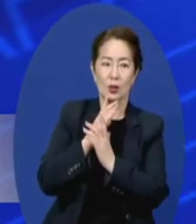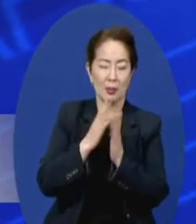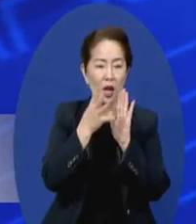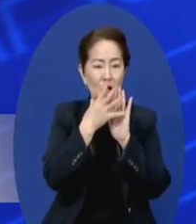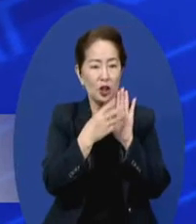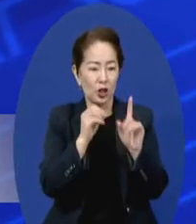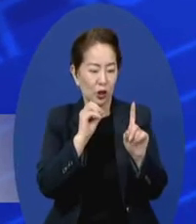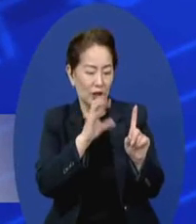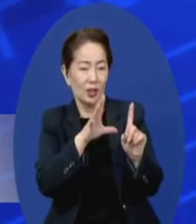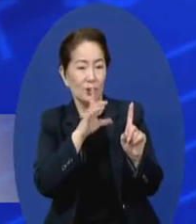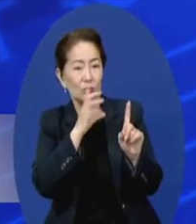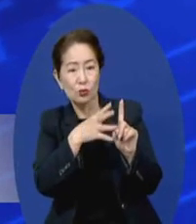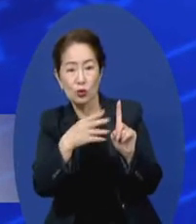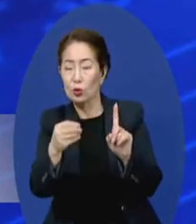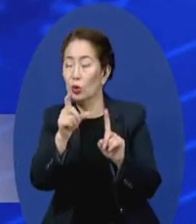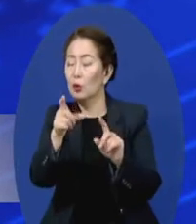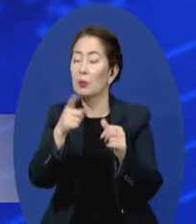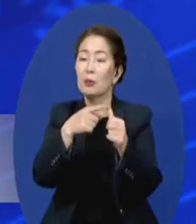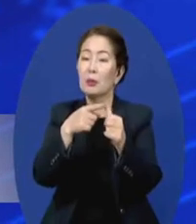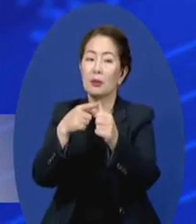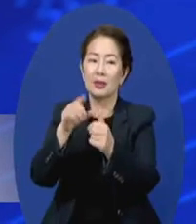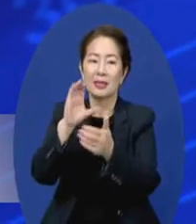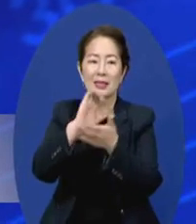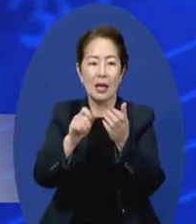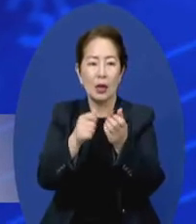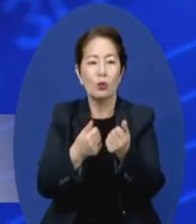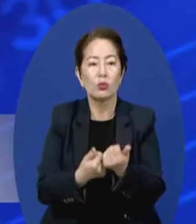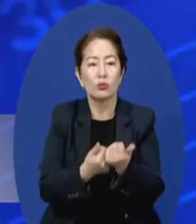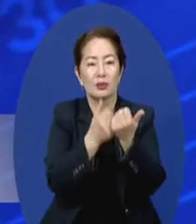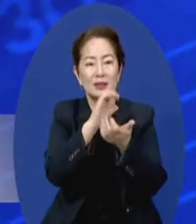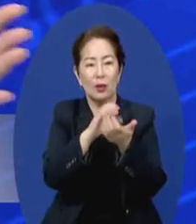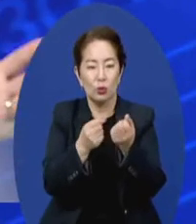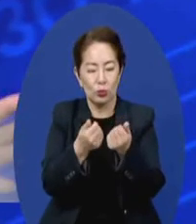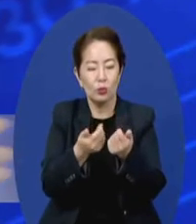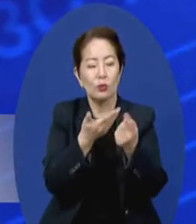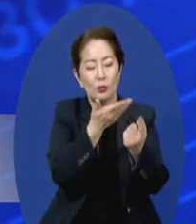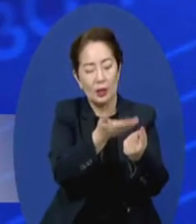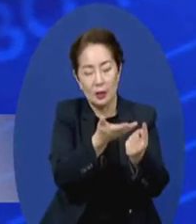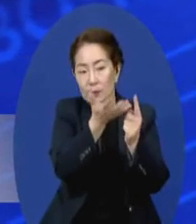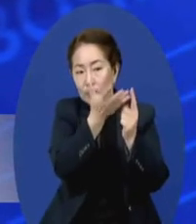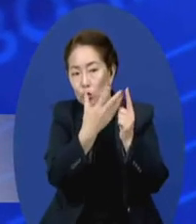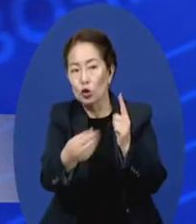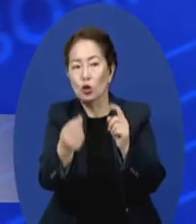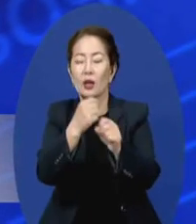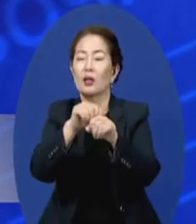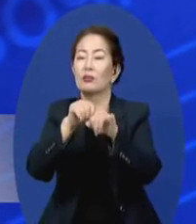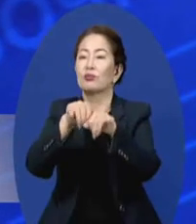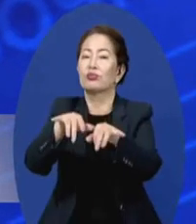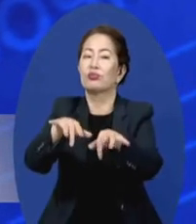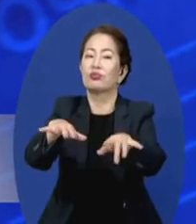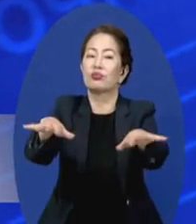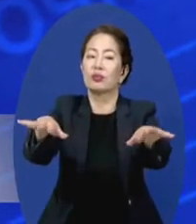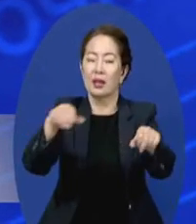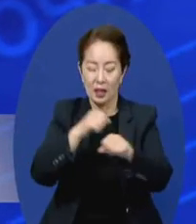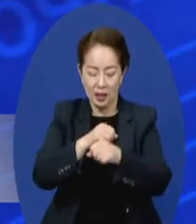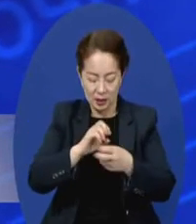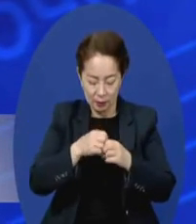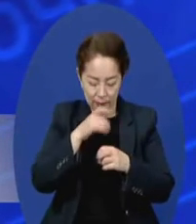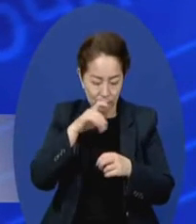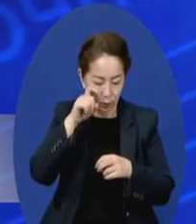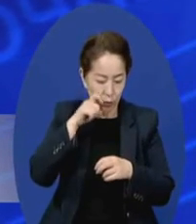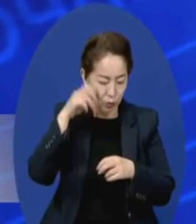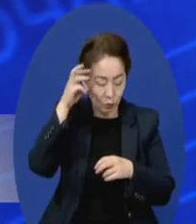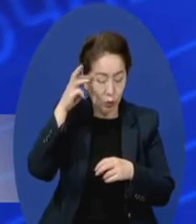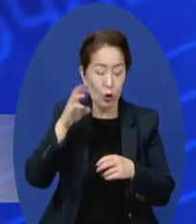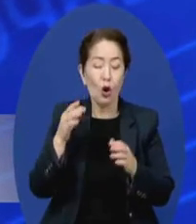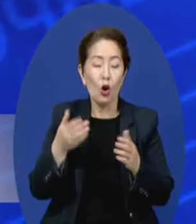байгаа тэр нөлөөлөгчдийг бид нар тодорхой хэмжээгээр санхүүжүүлээд тэднээр бас цааш нь тэм том нөлөөллийн ажлуудыг хийлгэх юм хүсэл мөрөөдөлтэй. Өг